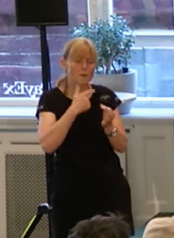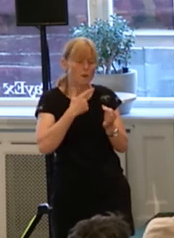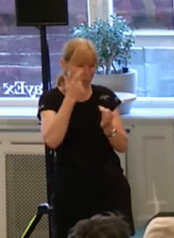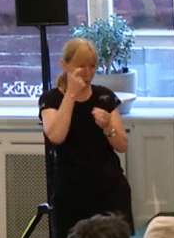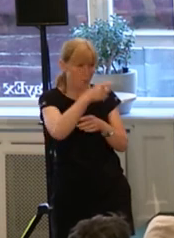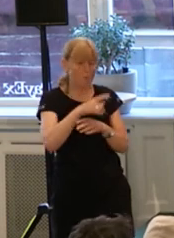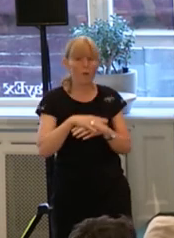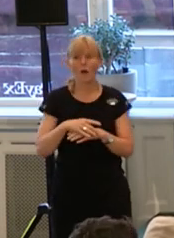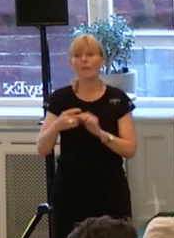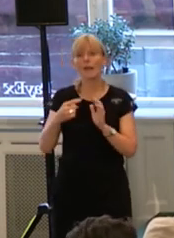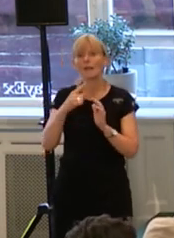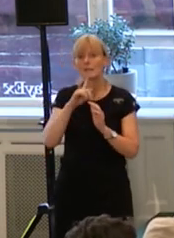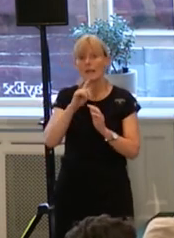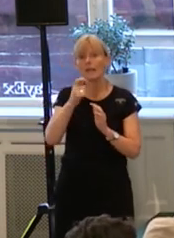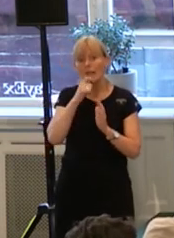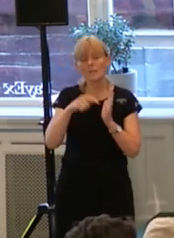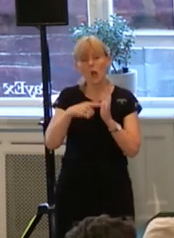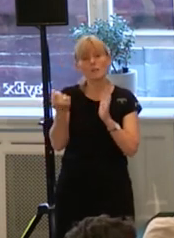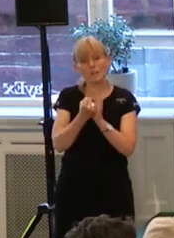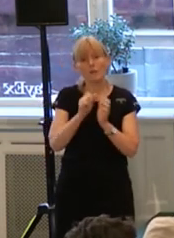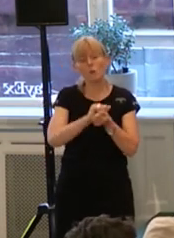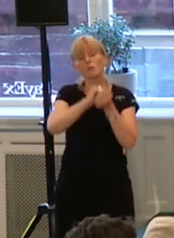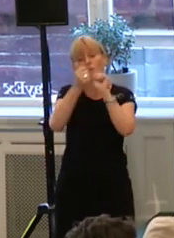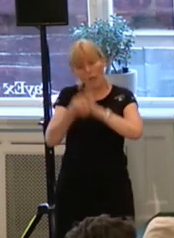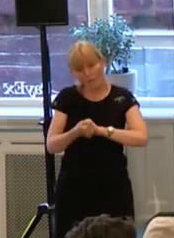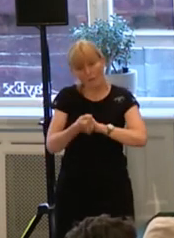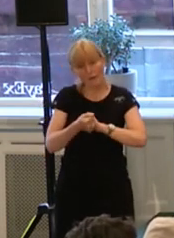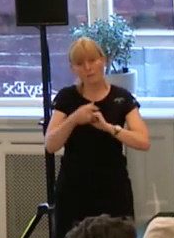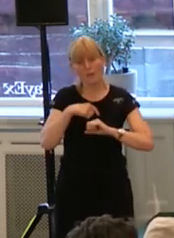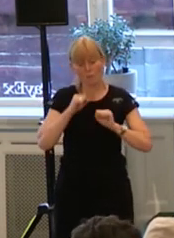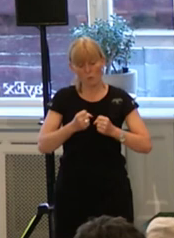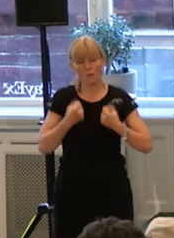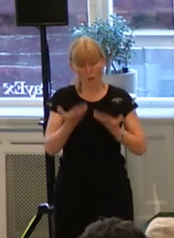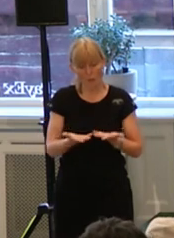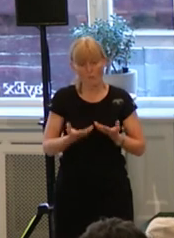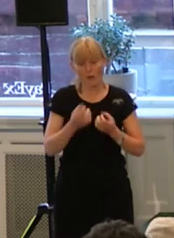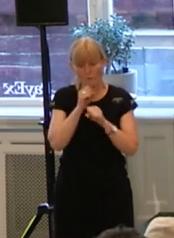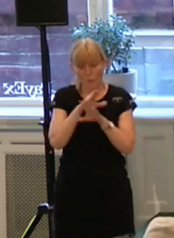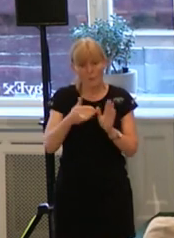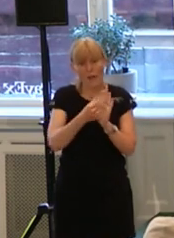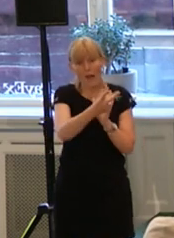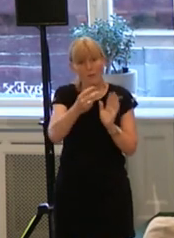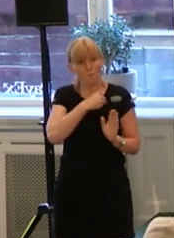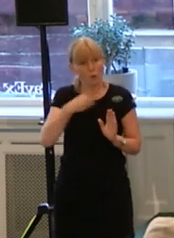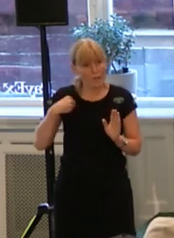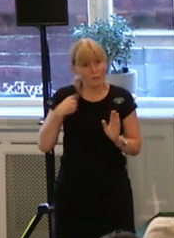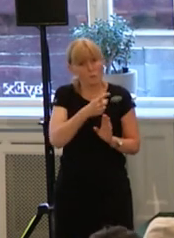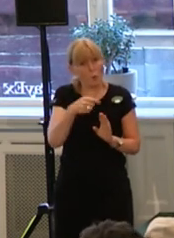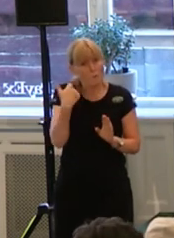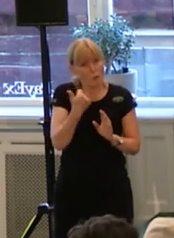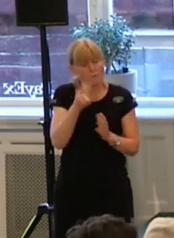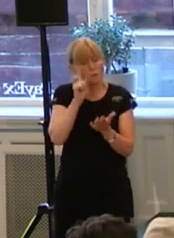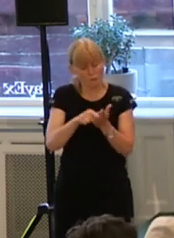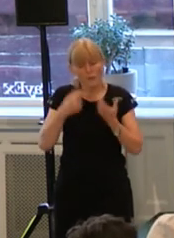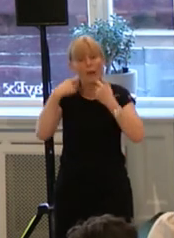Det är ju en sekretesslagstiftning som behöver ändras. Att vi får lämna över den information som andra myndigheter, andra behöver för